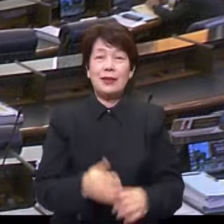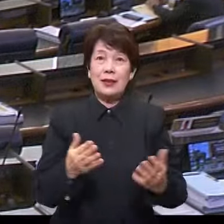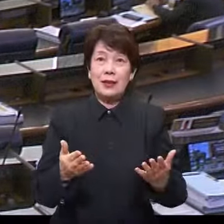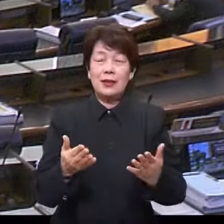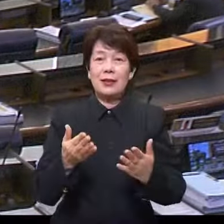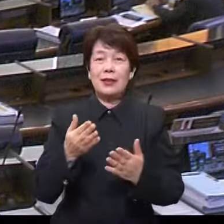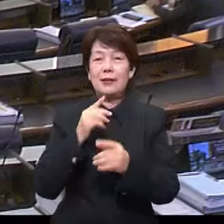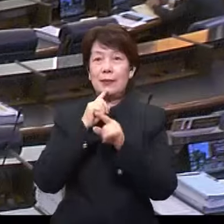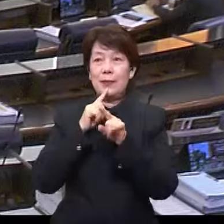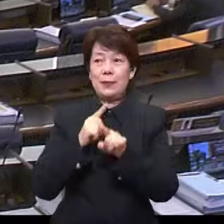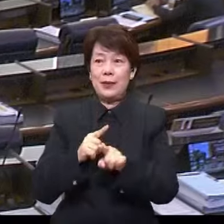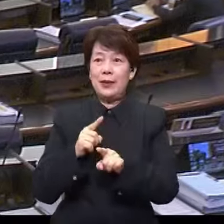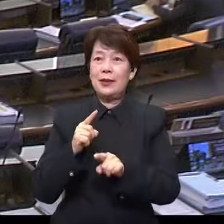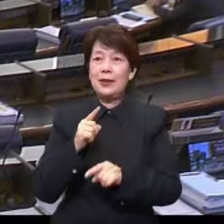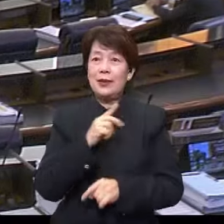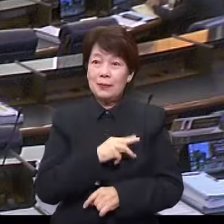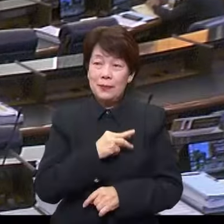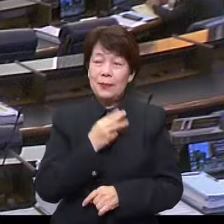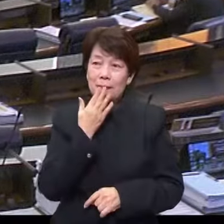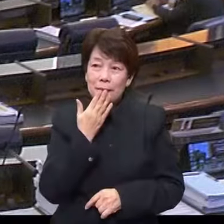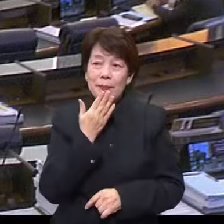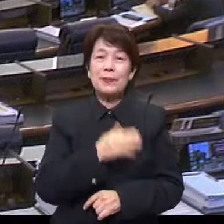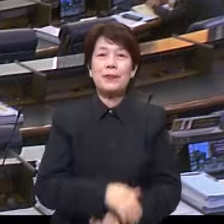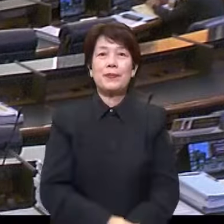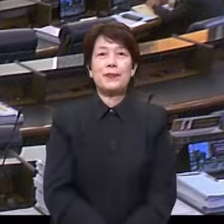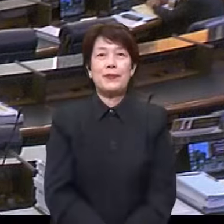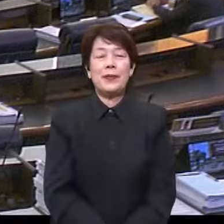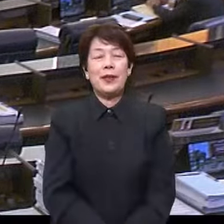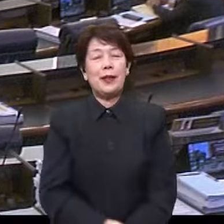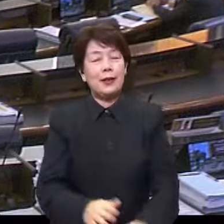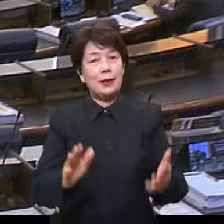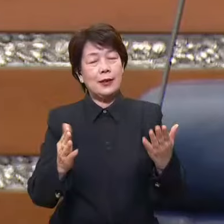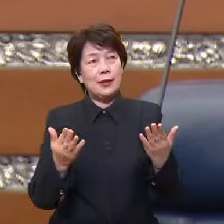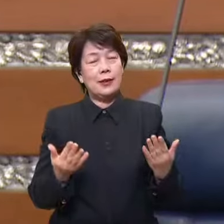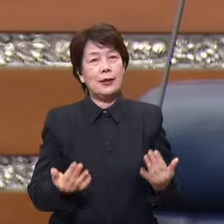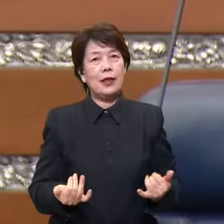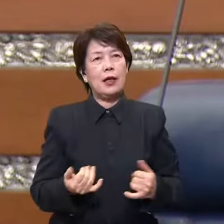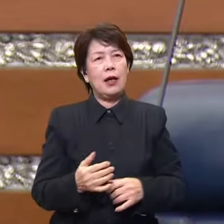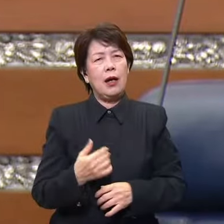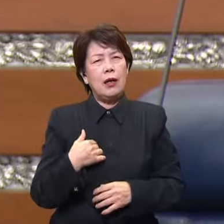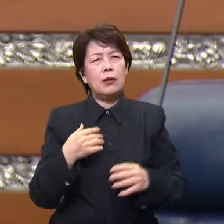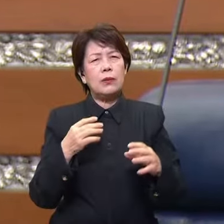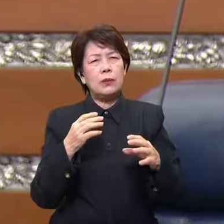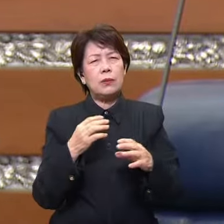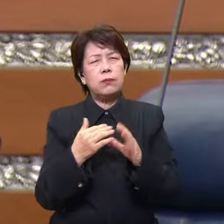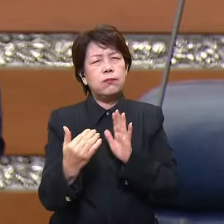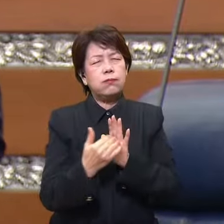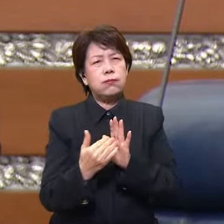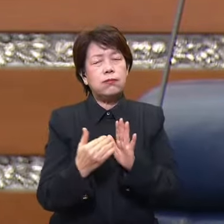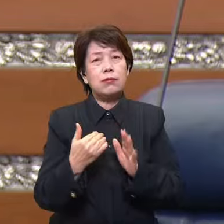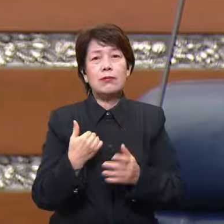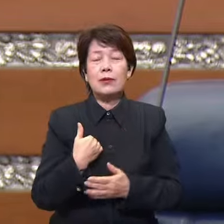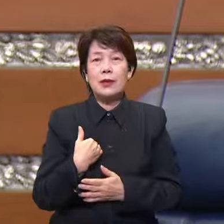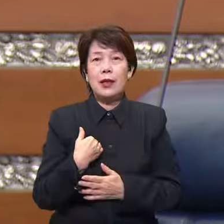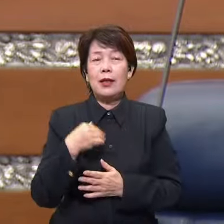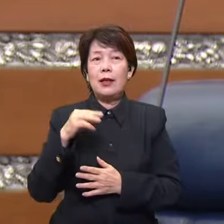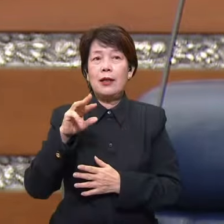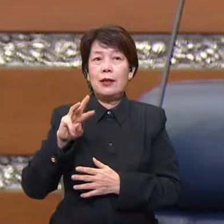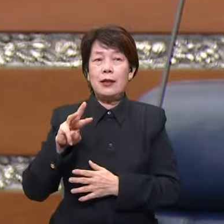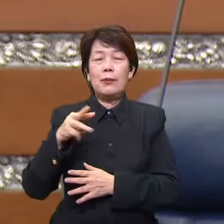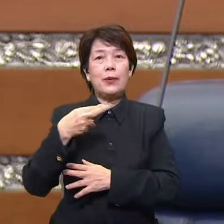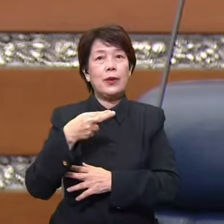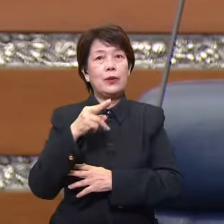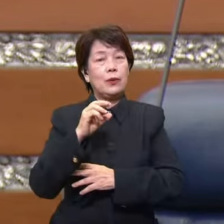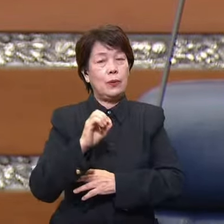Menteri. Speaker, kita akan berdepan dengan satu ancaman seperti mana yang disebut oleh WHO,